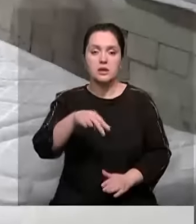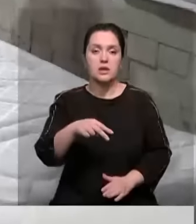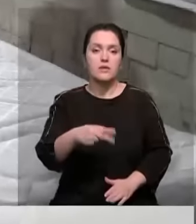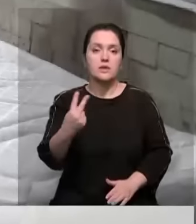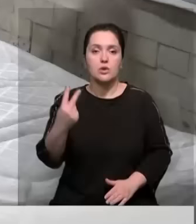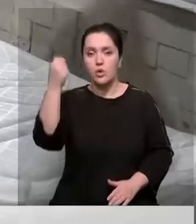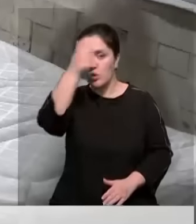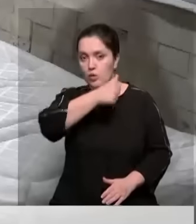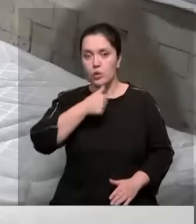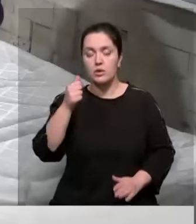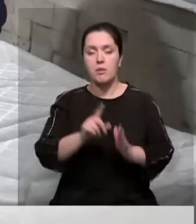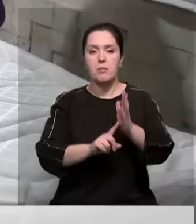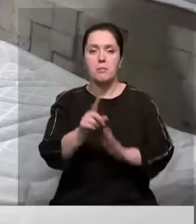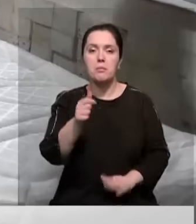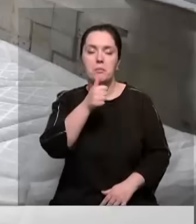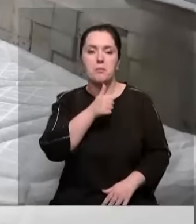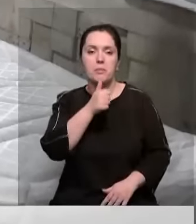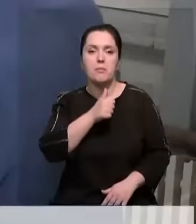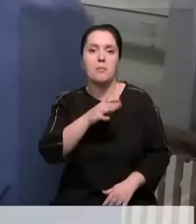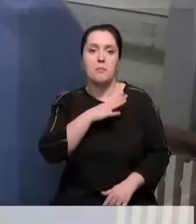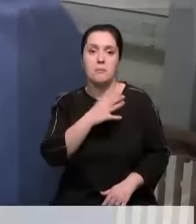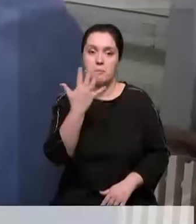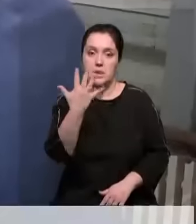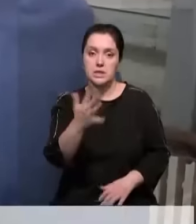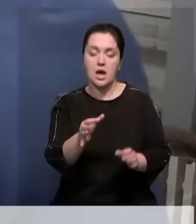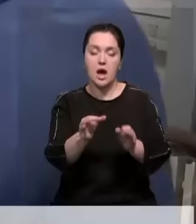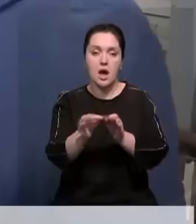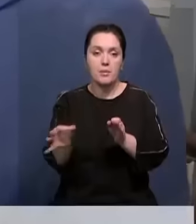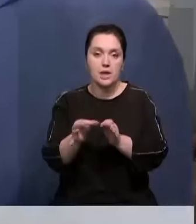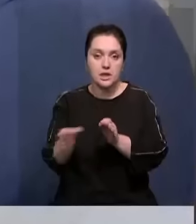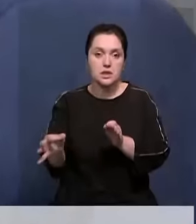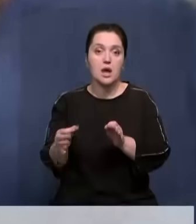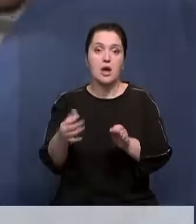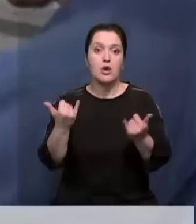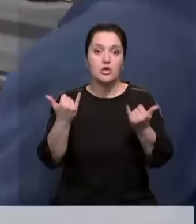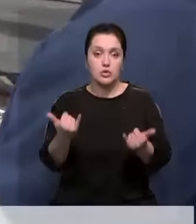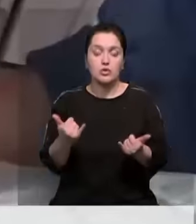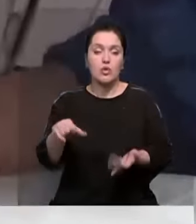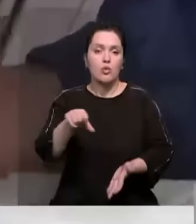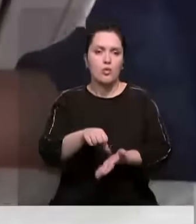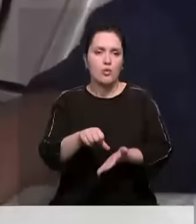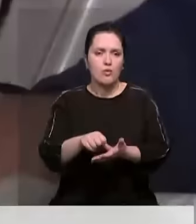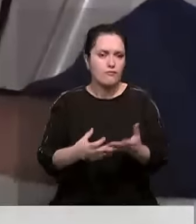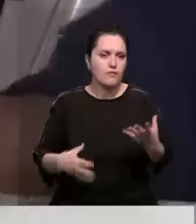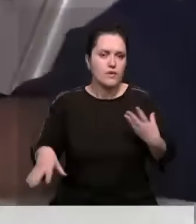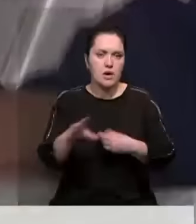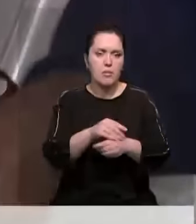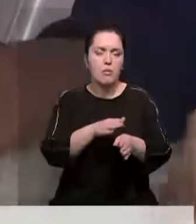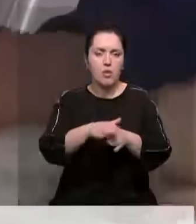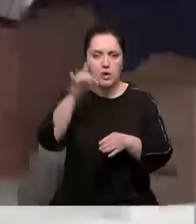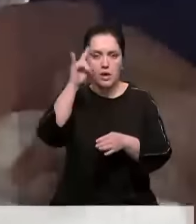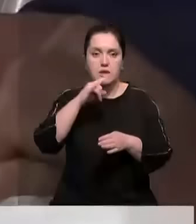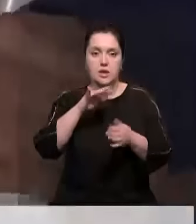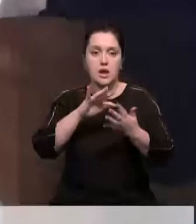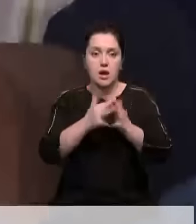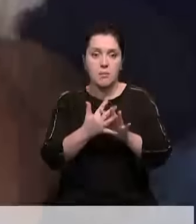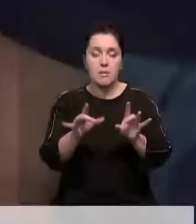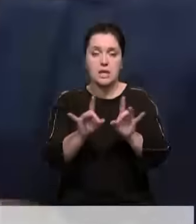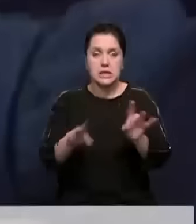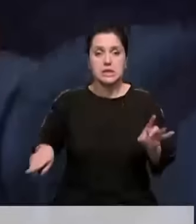года. Поначалу в качестве эксперимента в 5 областях республики, а сегодня в нем участвуют все регионы страны. По словам директора